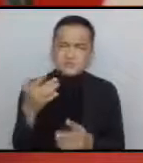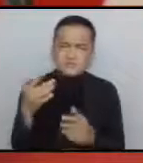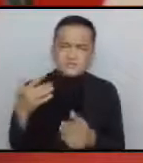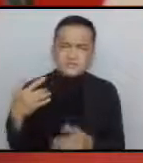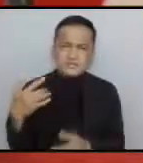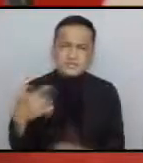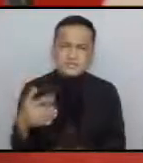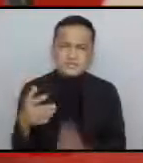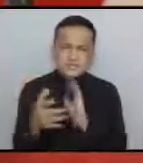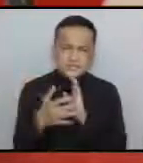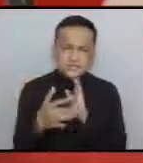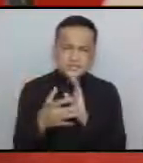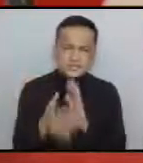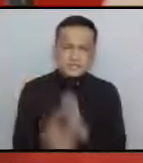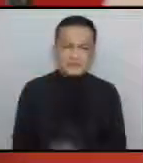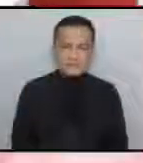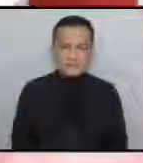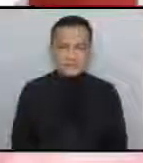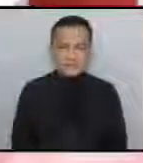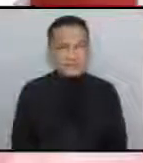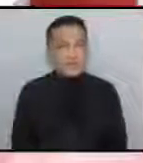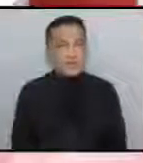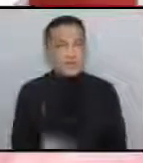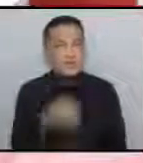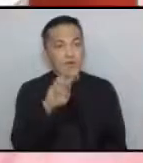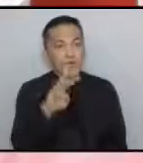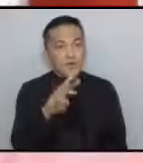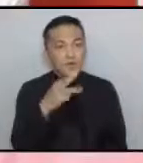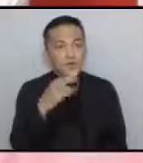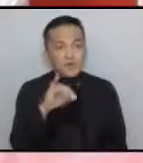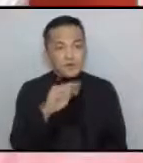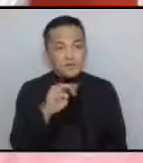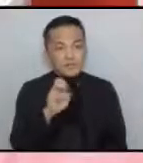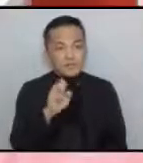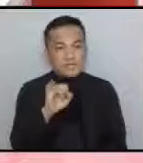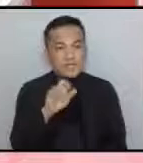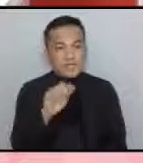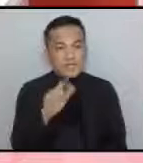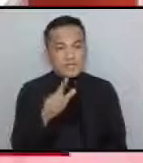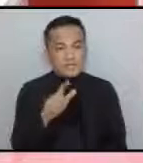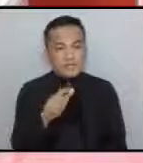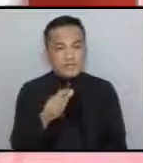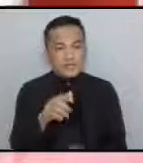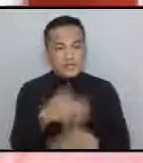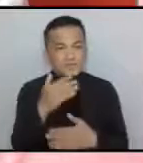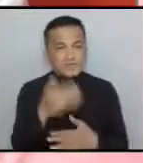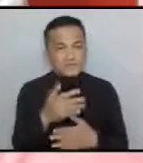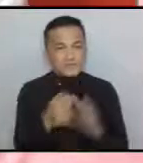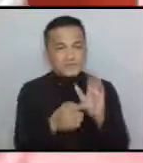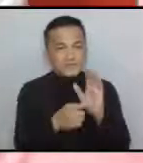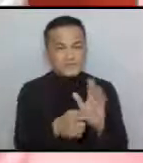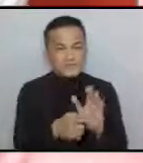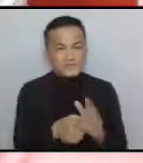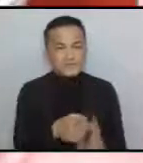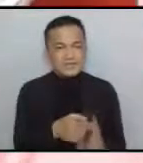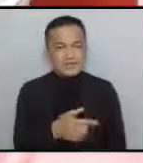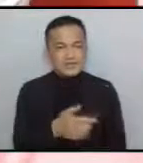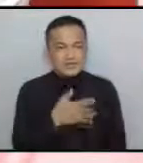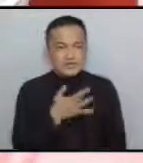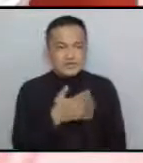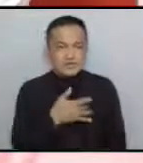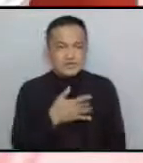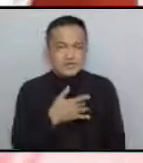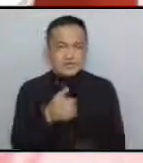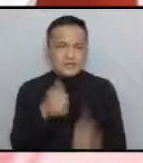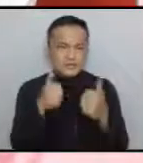whimsical sila eh. Masaya sila kung i-display mo sila. Parang good vibe sila sa ano eh, good vibe sila sa wall